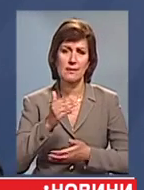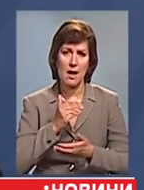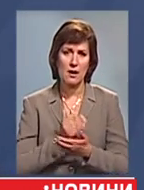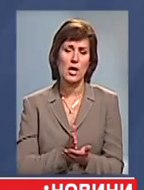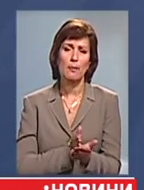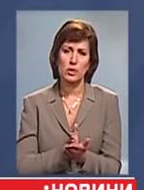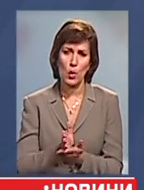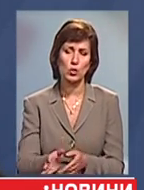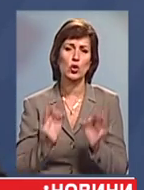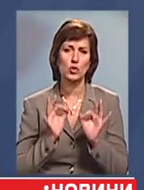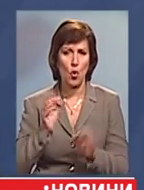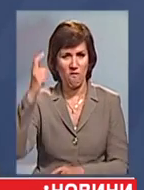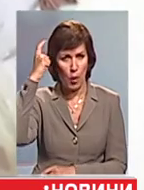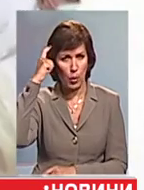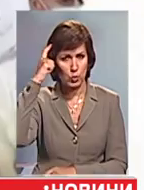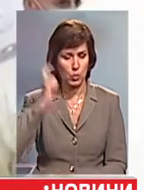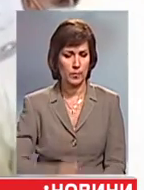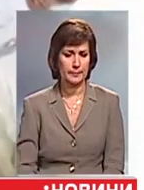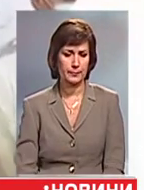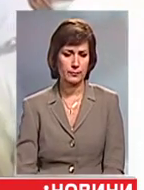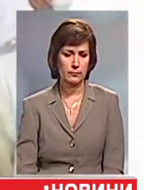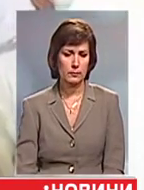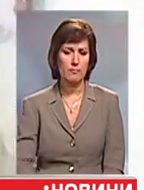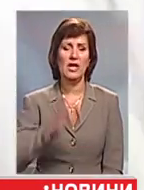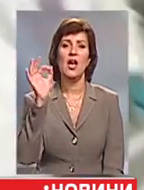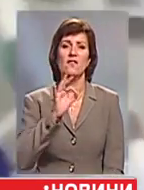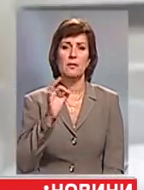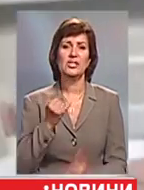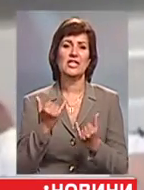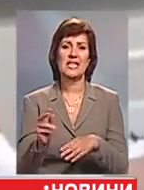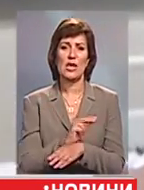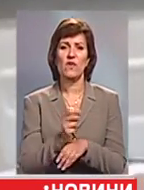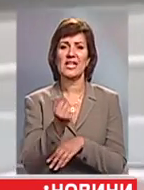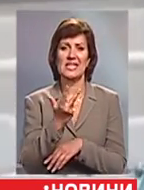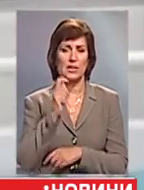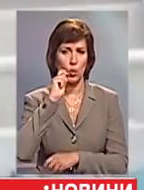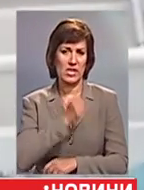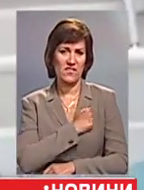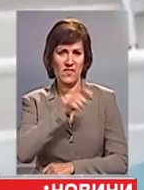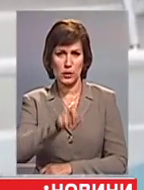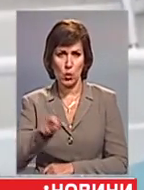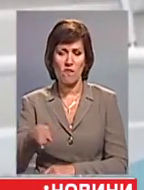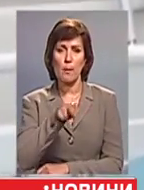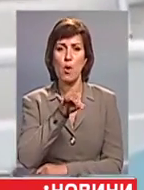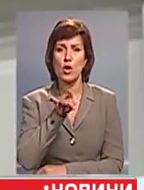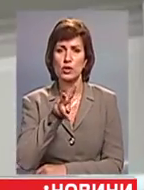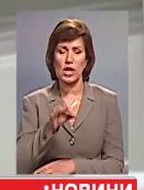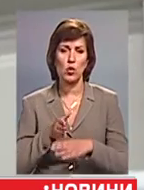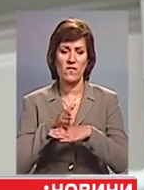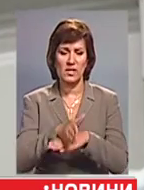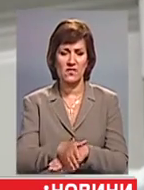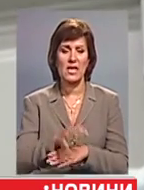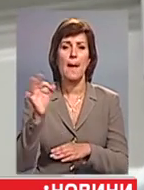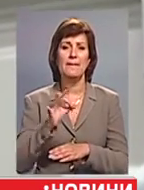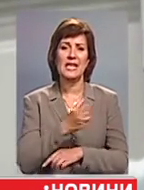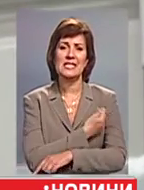пішла курсом здорового глузду. У Німеччині, де зараз на лікуванні 13 українських військових, Петро Порошенко відвідав